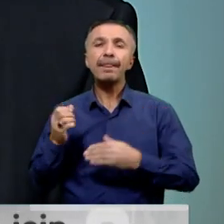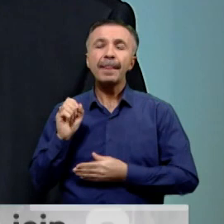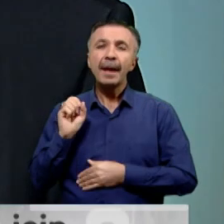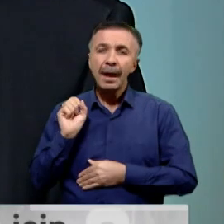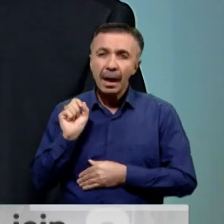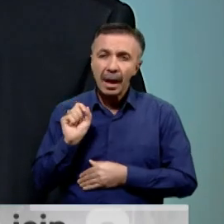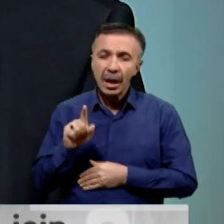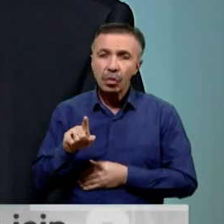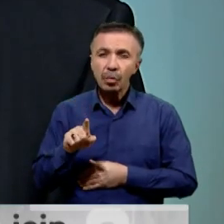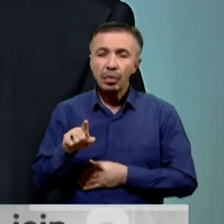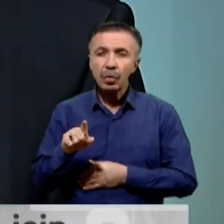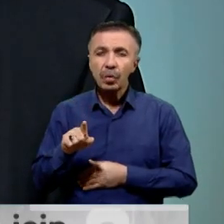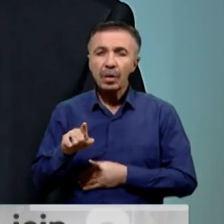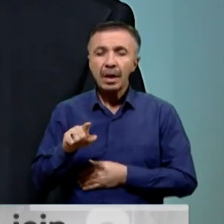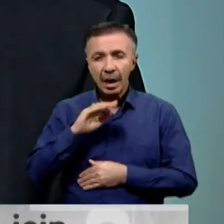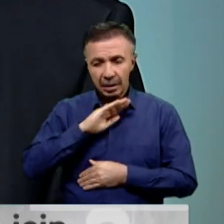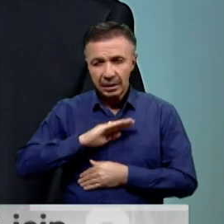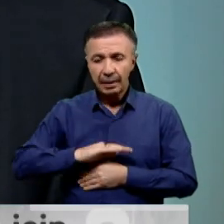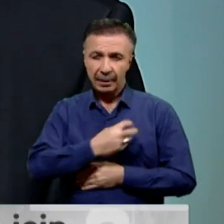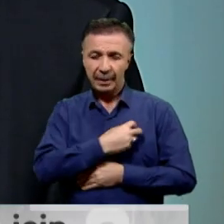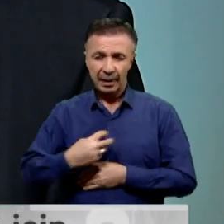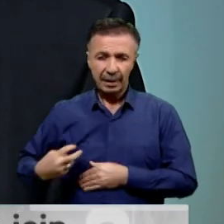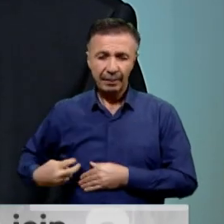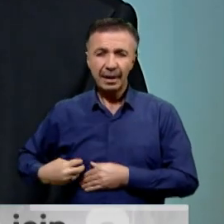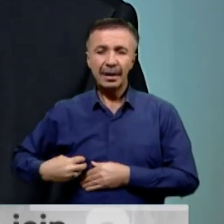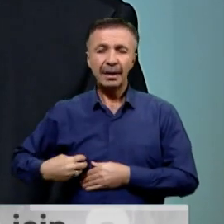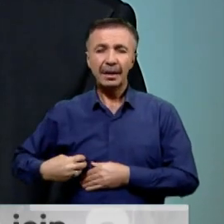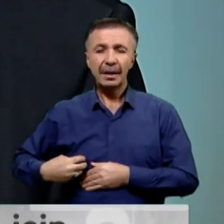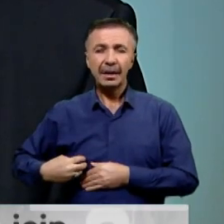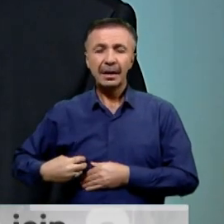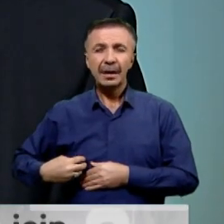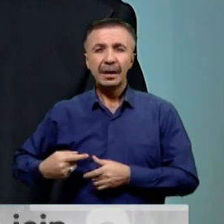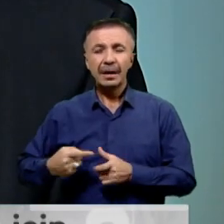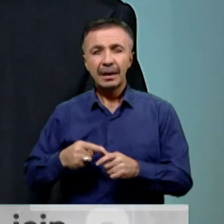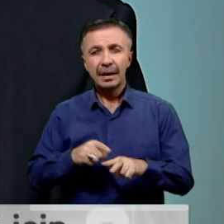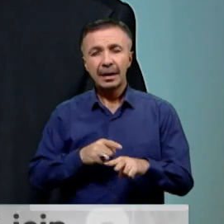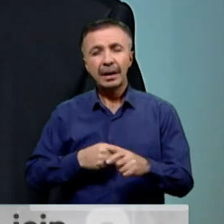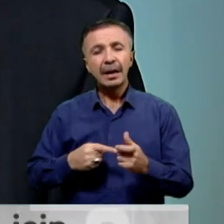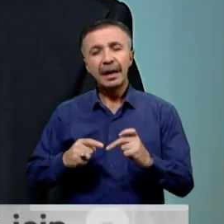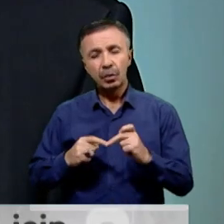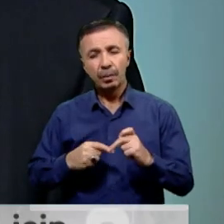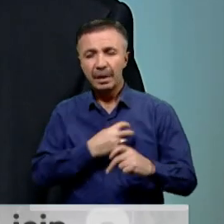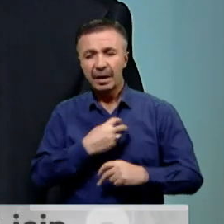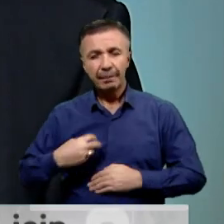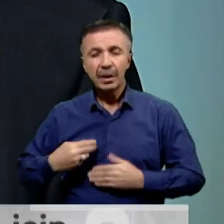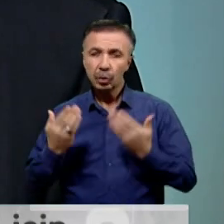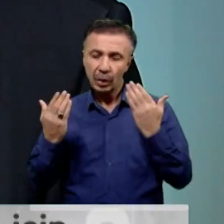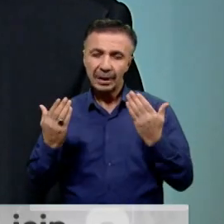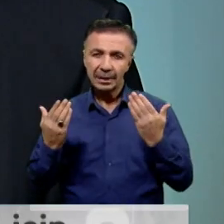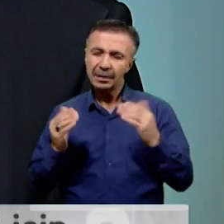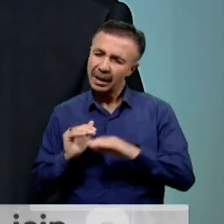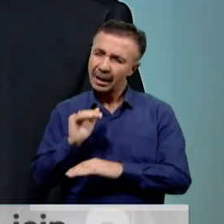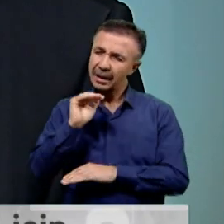temas eder. Nasıl dua ediyor? Eyüp aleyhisselamın malum hayatını okusun herkes,